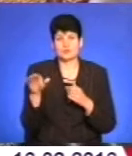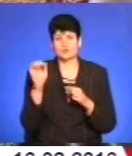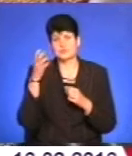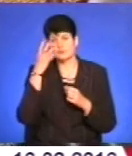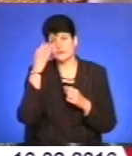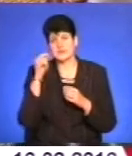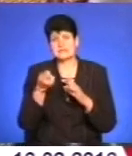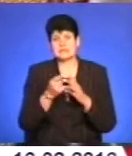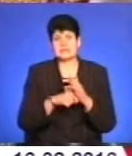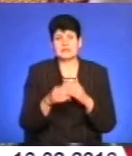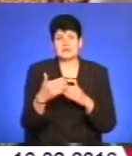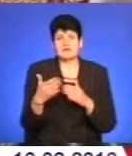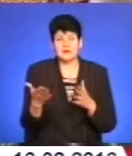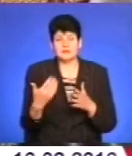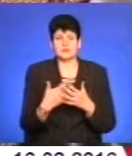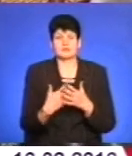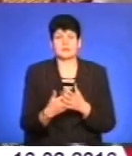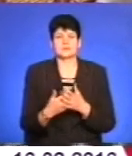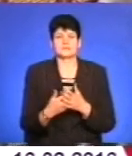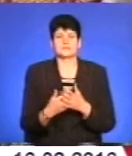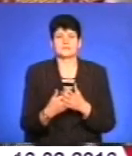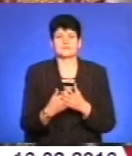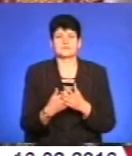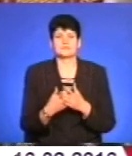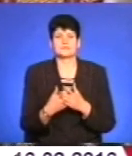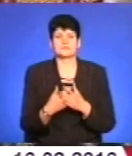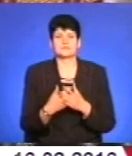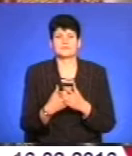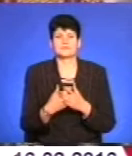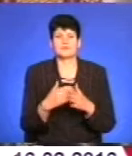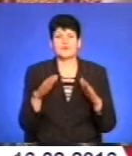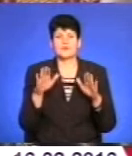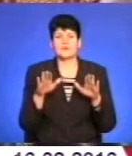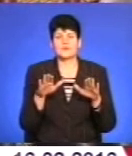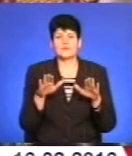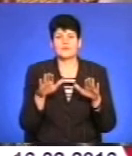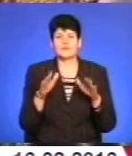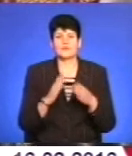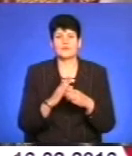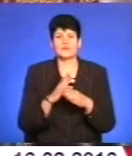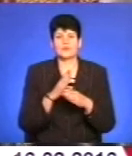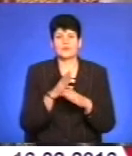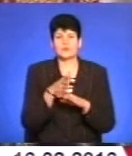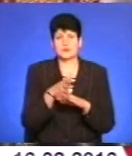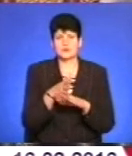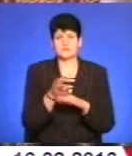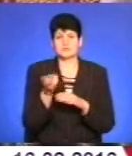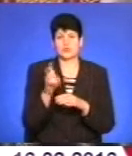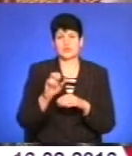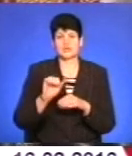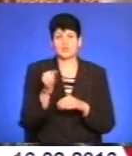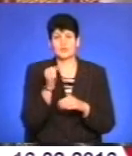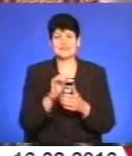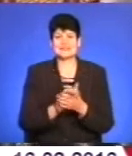закрити двері. Також вони стаються, коли в гостях у квартирі перебувають якісь навіть друзі,